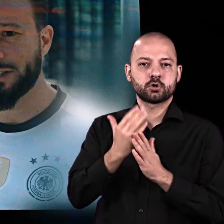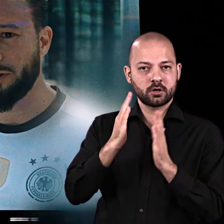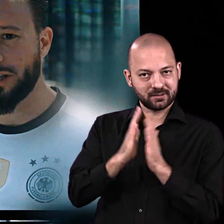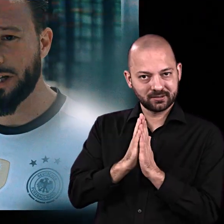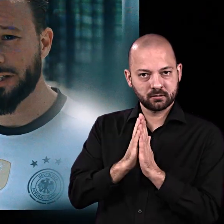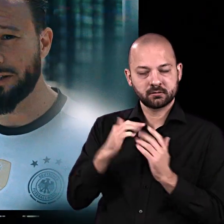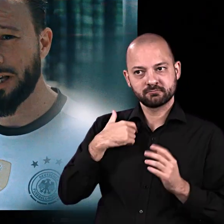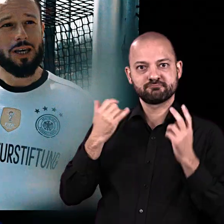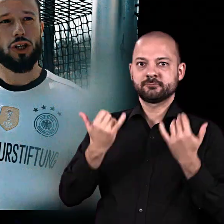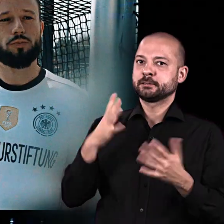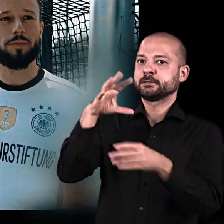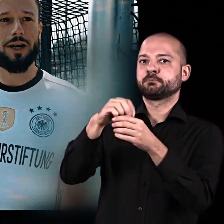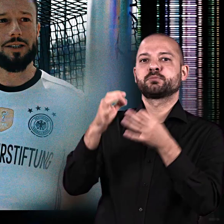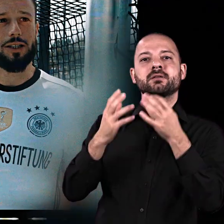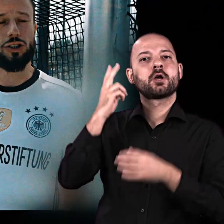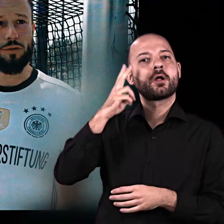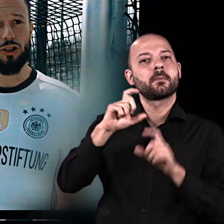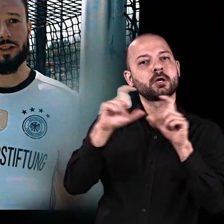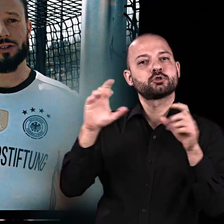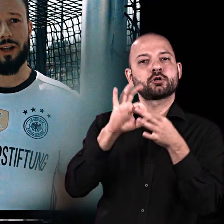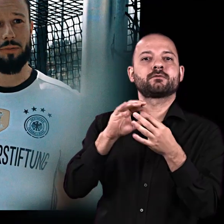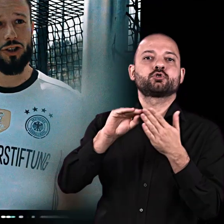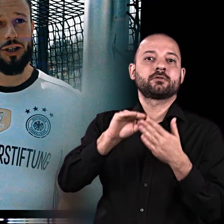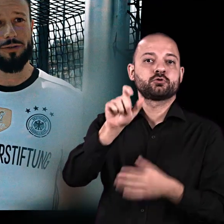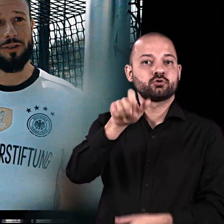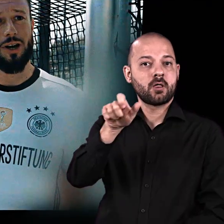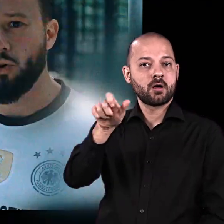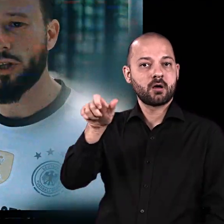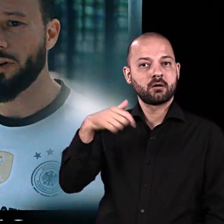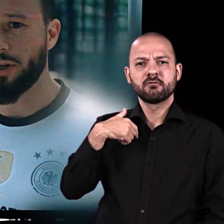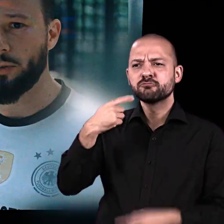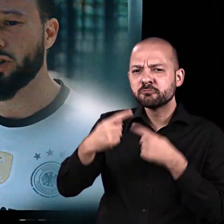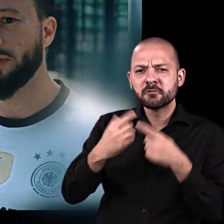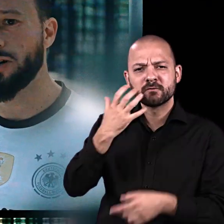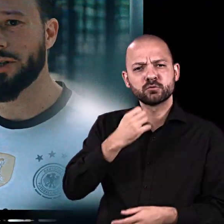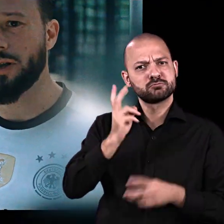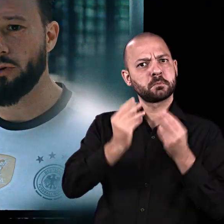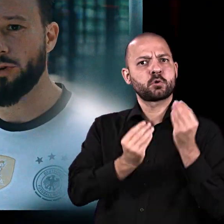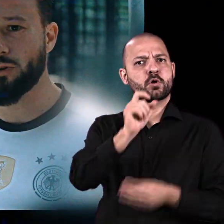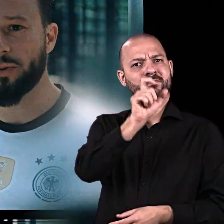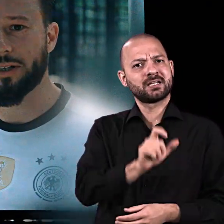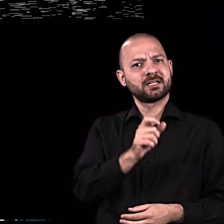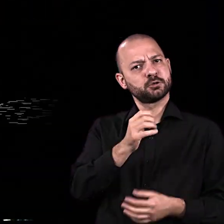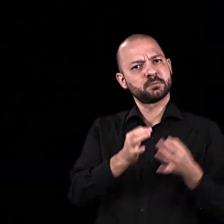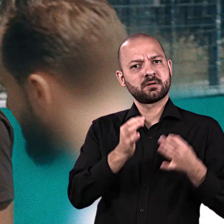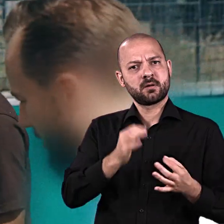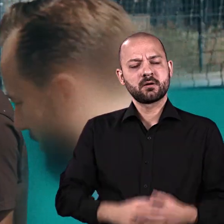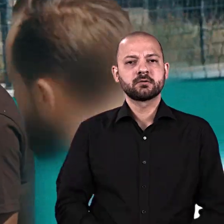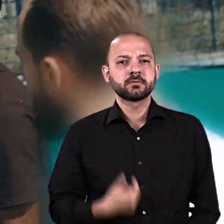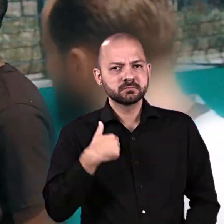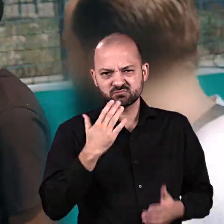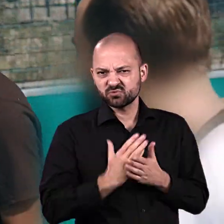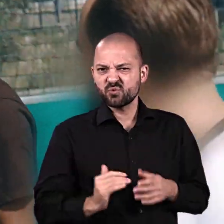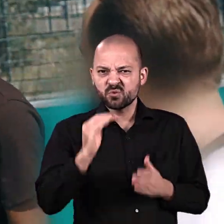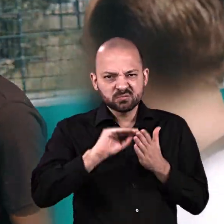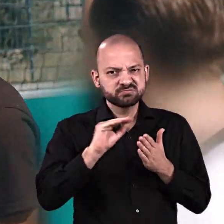in Lamberts Neukirchen. Ich spiele bei der Schriftsteller Nationalmannschaft. Und ich wollte mich immer schon mal mit einem Profifußballer treffen. Ich schreibe seit